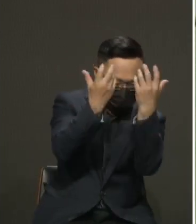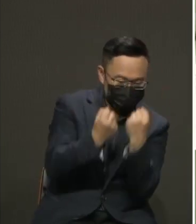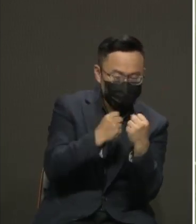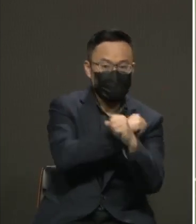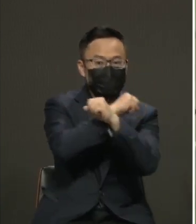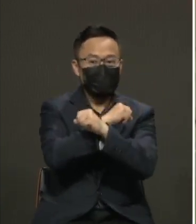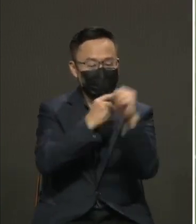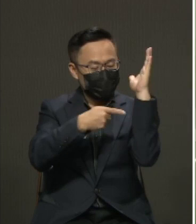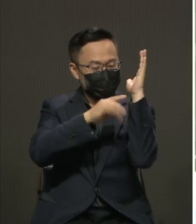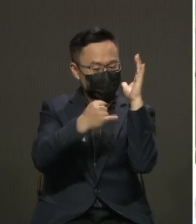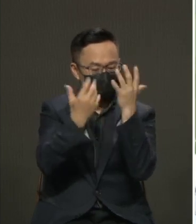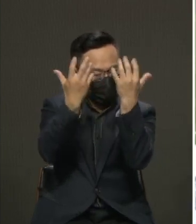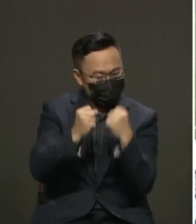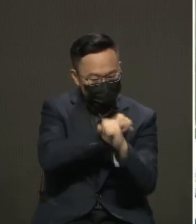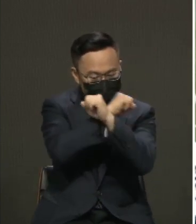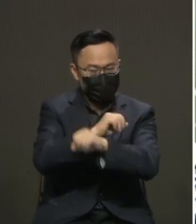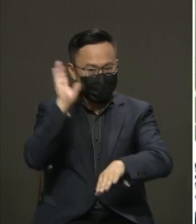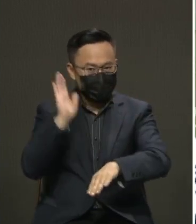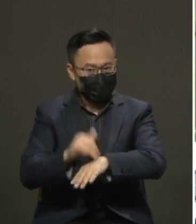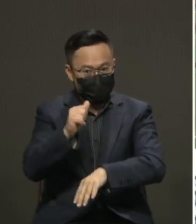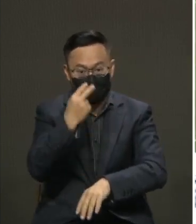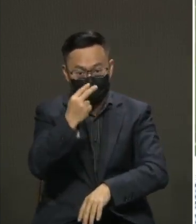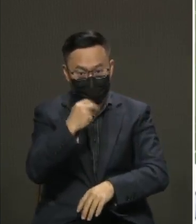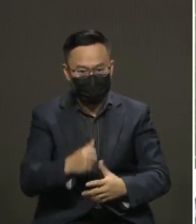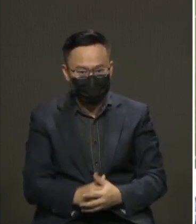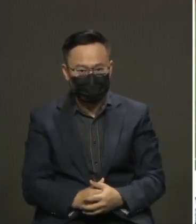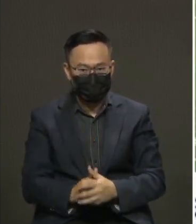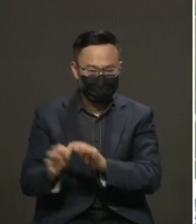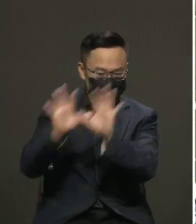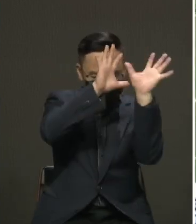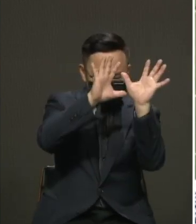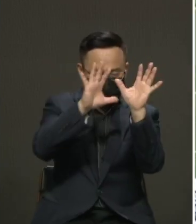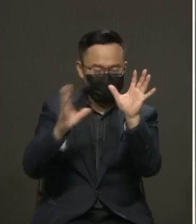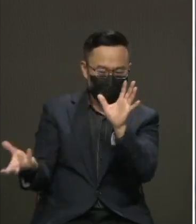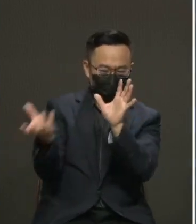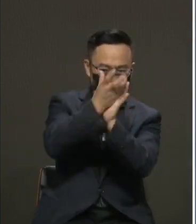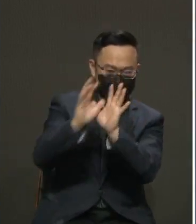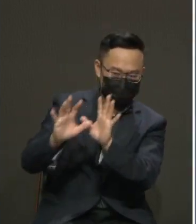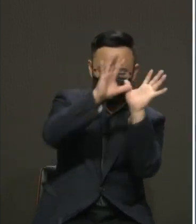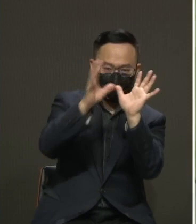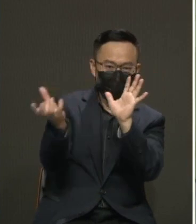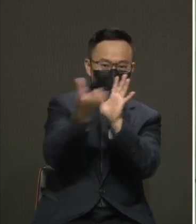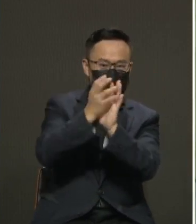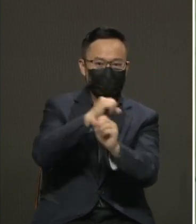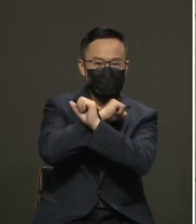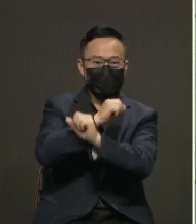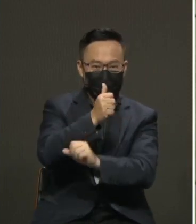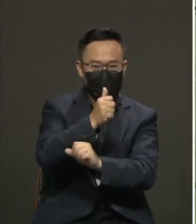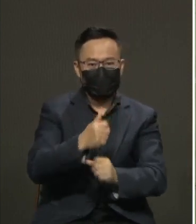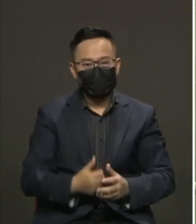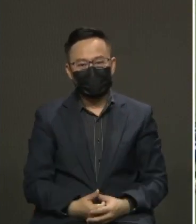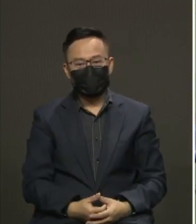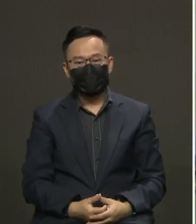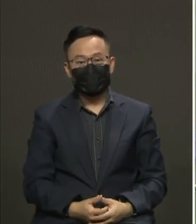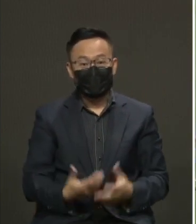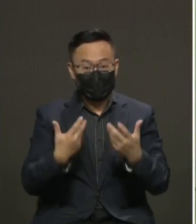ประตู PT ประจวบนะคะจริงๆลูกนี้เนี่ยโอ้โหก็ยิงเด็ดขาดทีเดียวนะคะแต่ว่าก็ยังเซฟไว้ได้นะสำหรับแพทริกเดโต้นะคะ